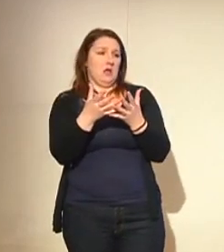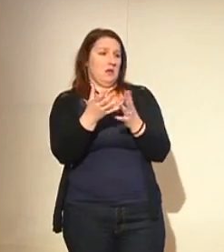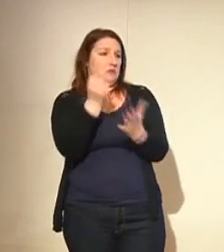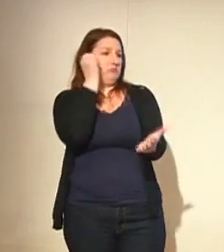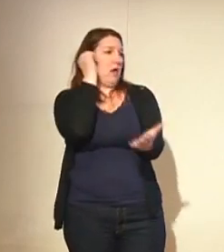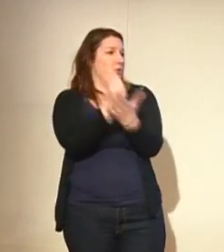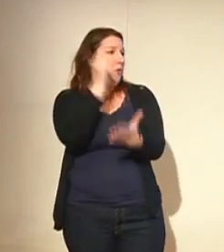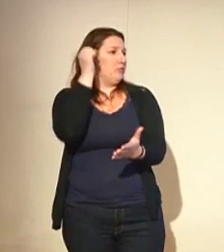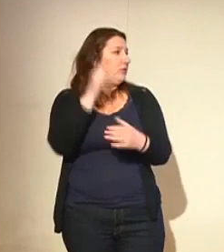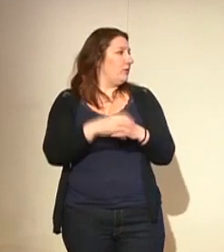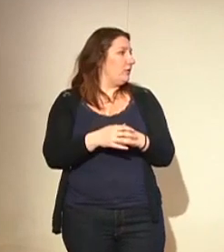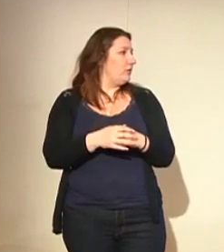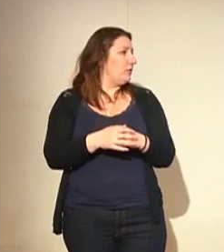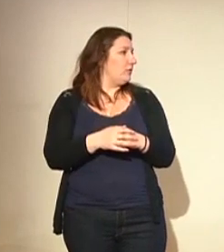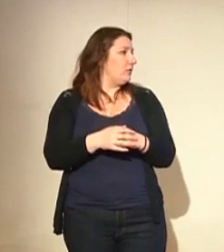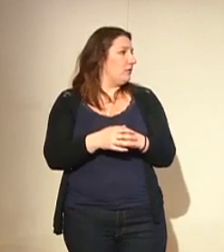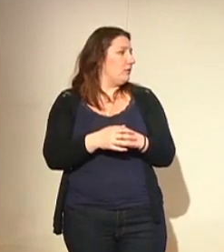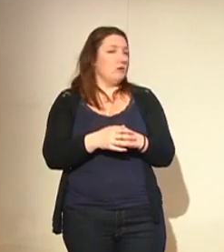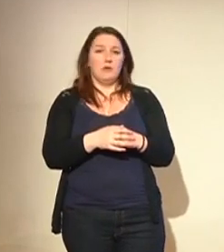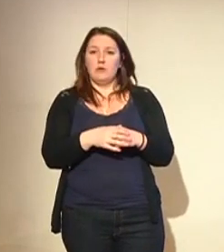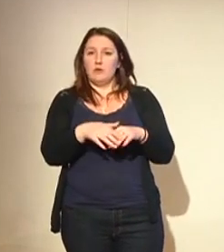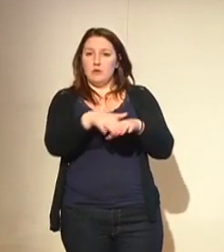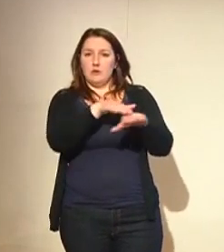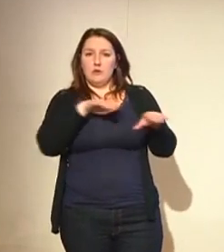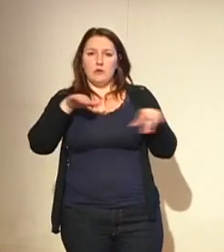globale également mand gratuit pour les autres